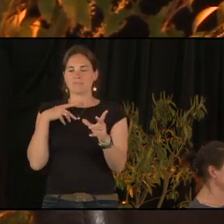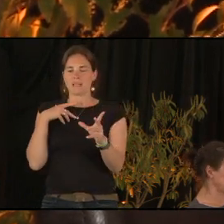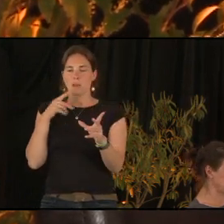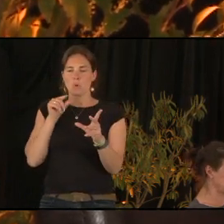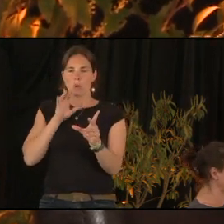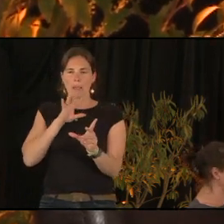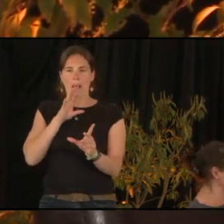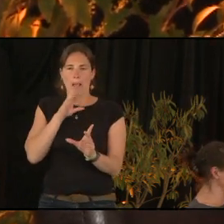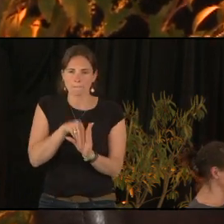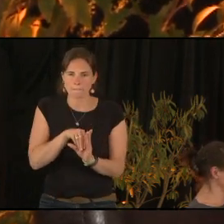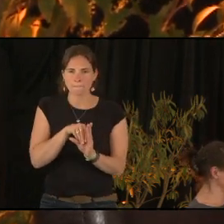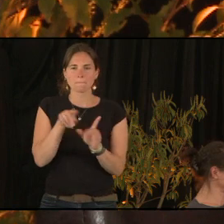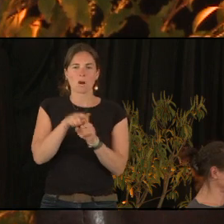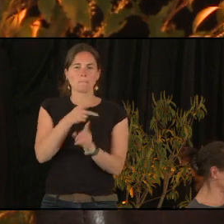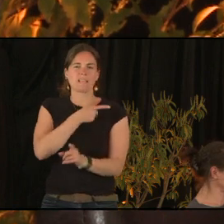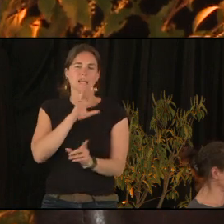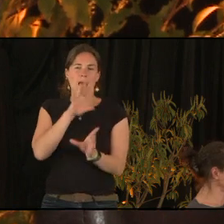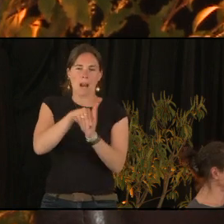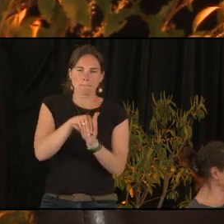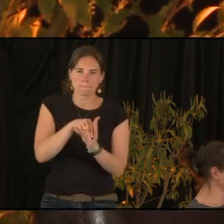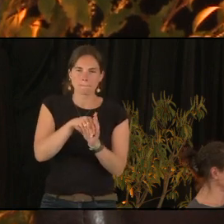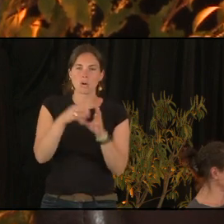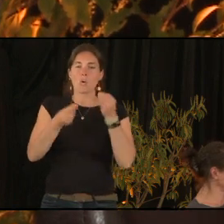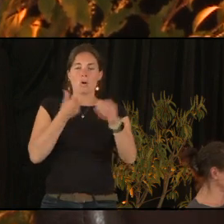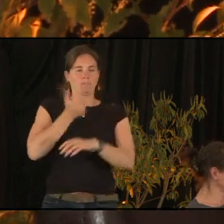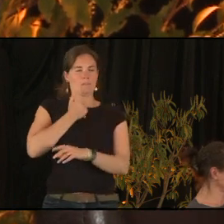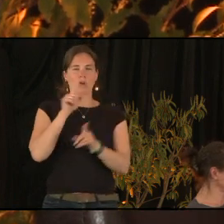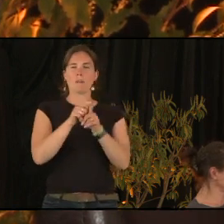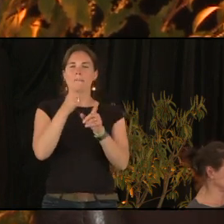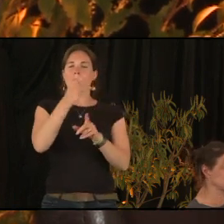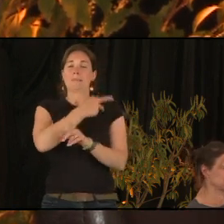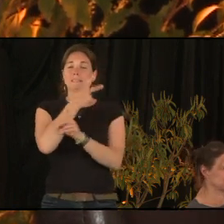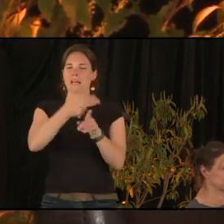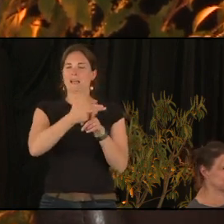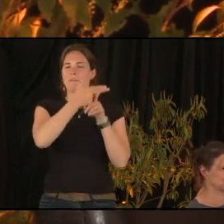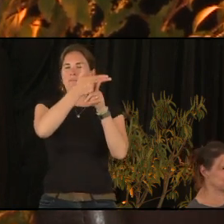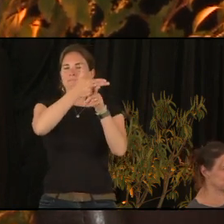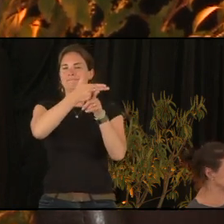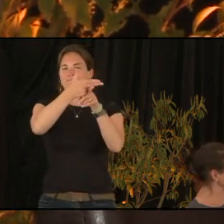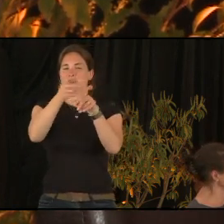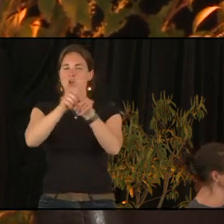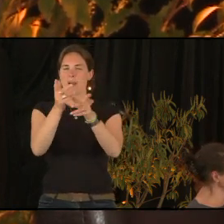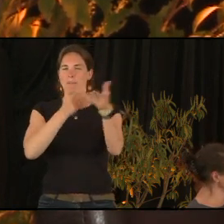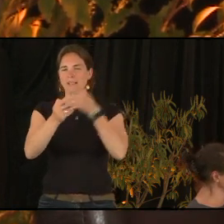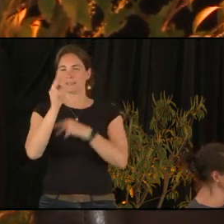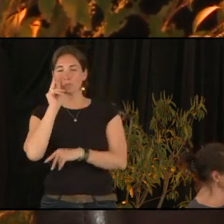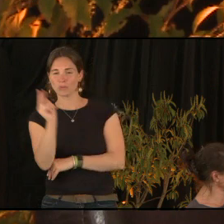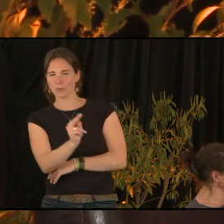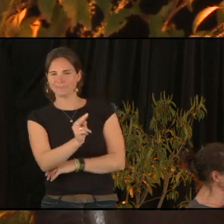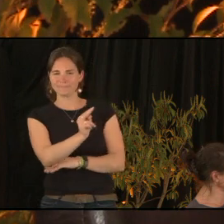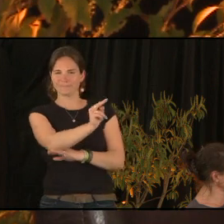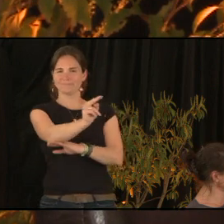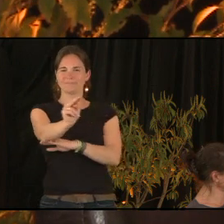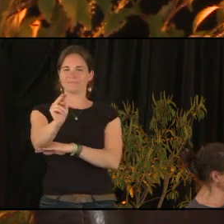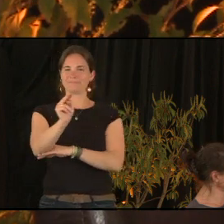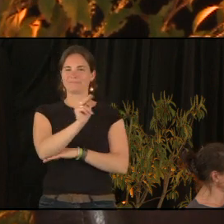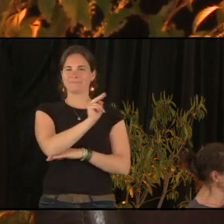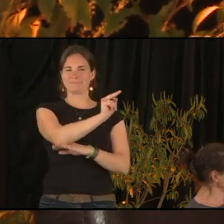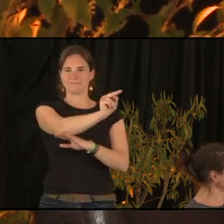un rapport à la photographie aussi où là, pour le coup, j'avais envie et besoin de rendre la chose réelle. D'un coup, ça